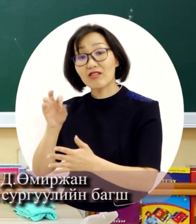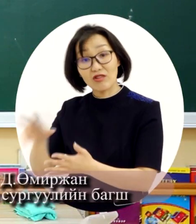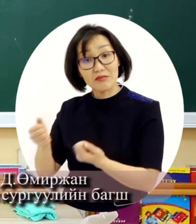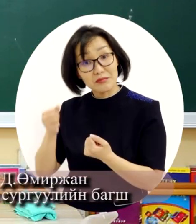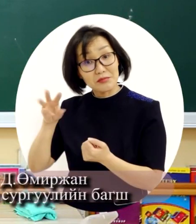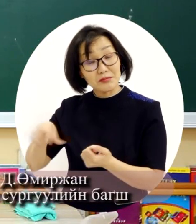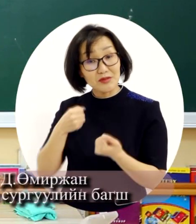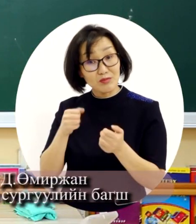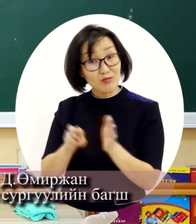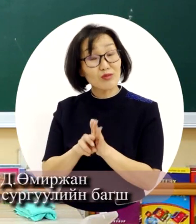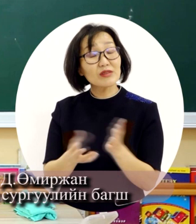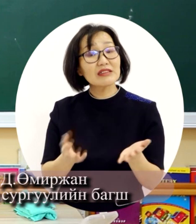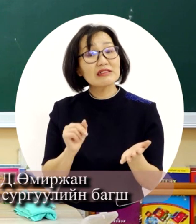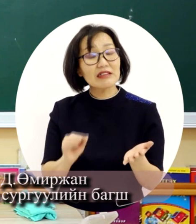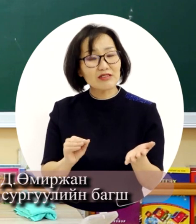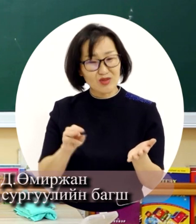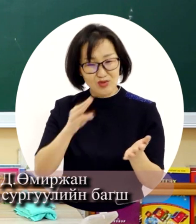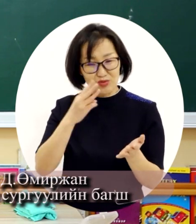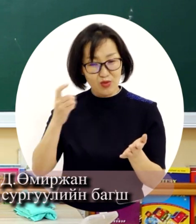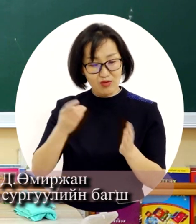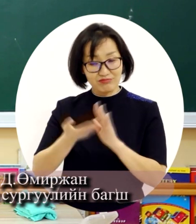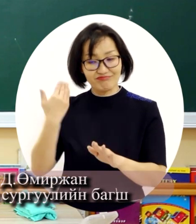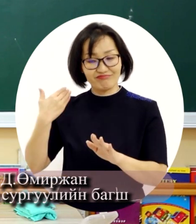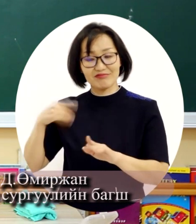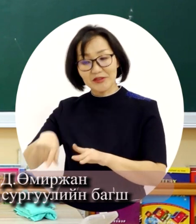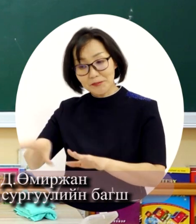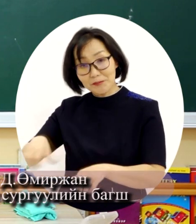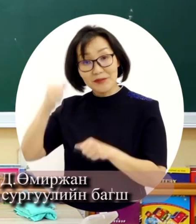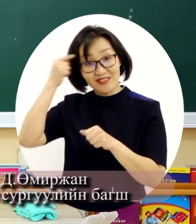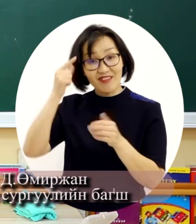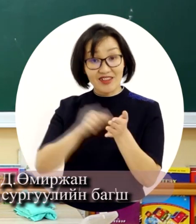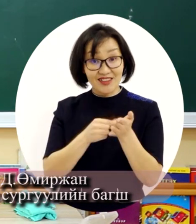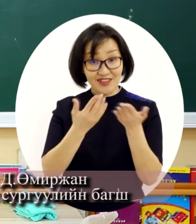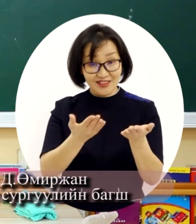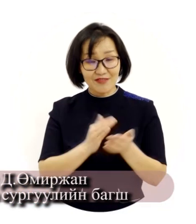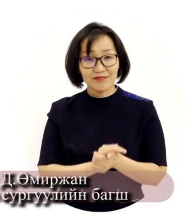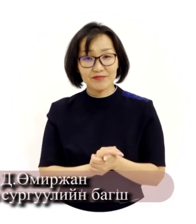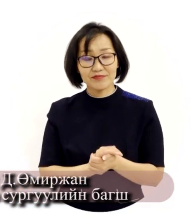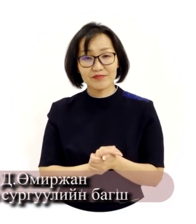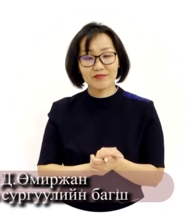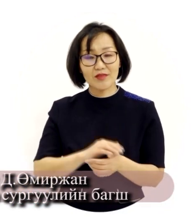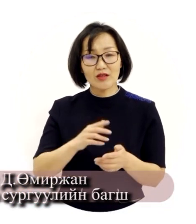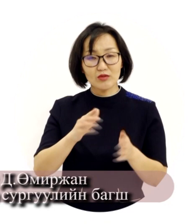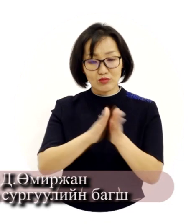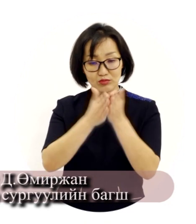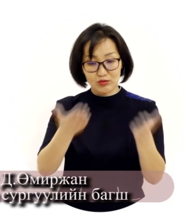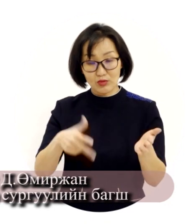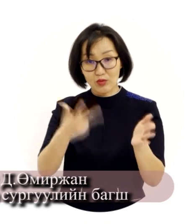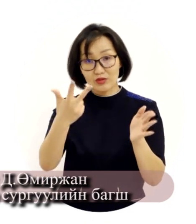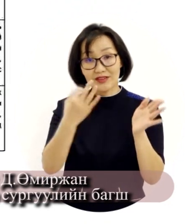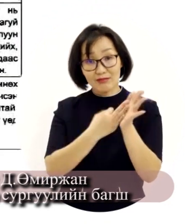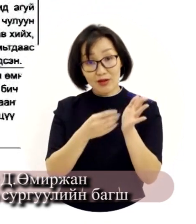Алдымен оқулықтағы тарихи ескерткіштерді заттарды тарихымызды біліп алайық. Оқулықтың 48-ші бетіндегі тарихымыз